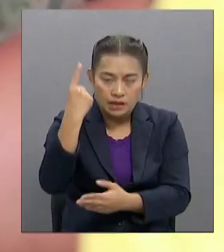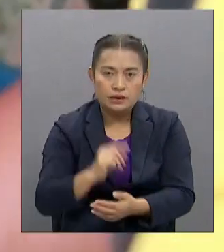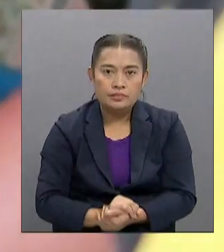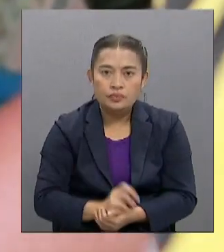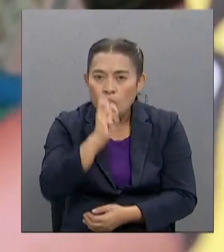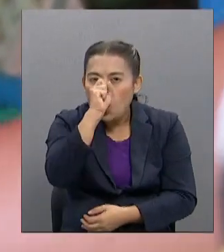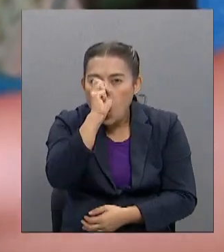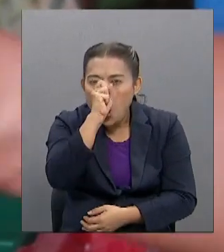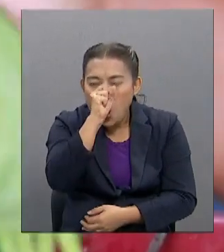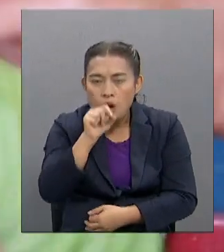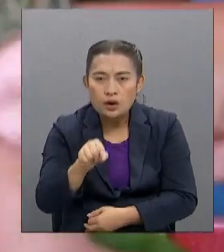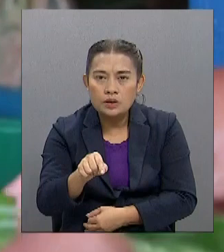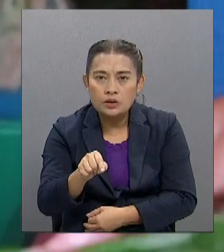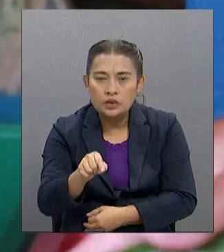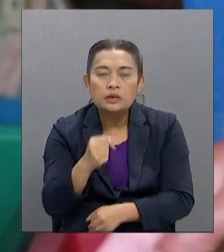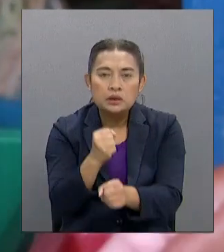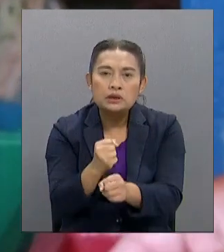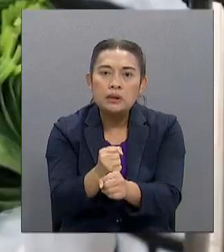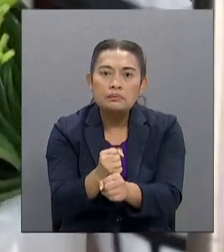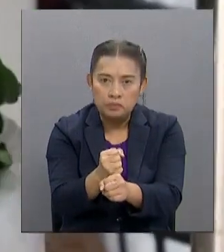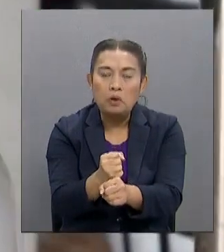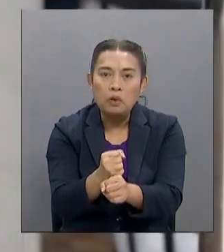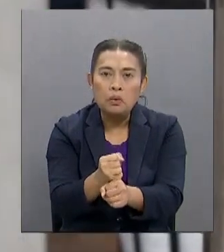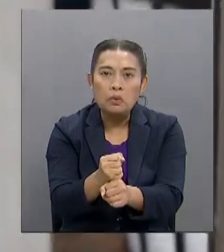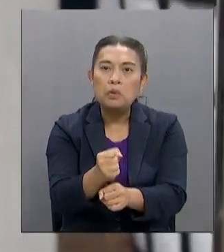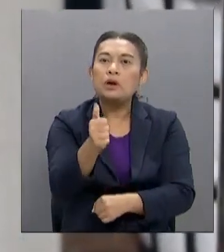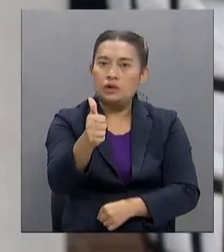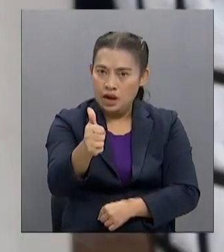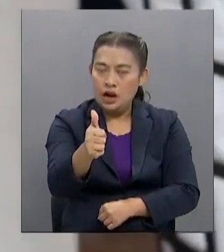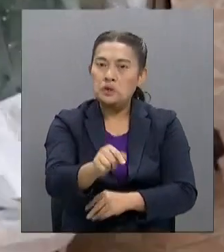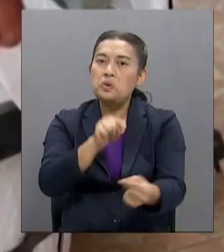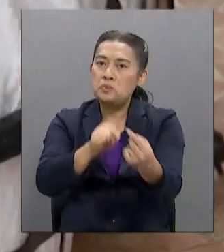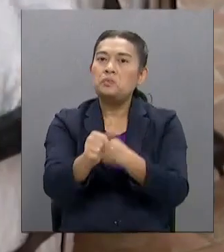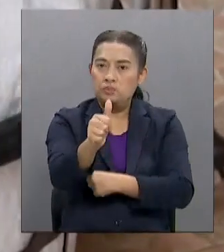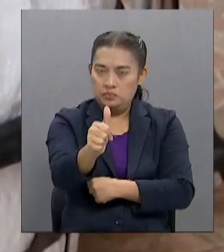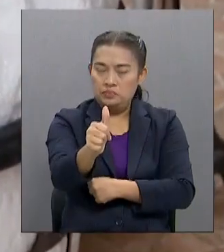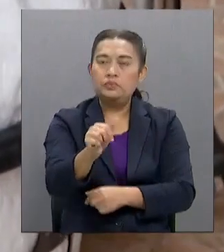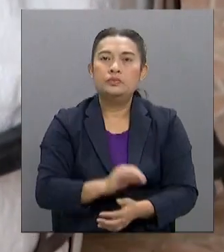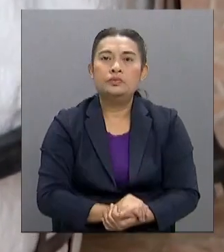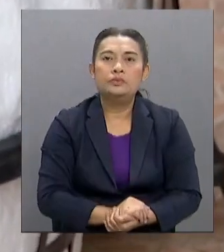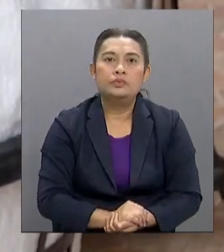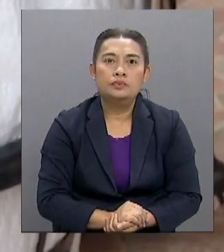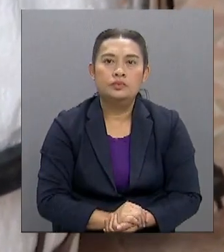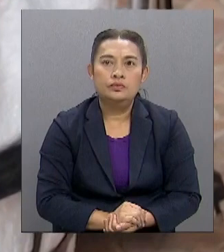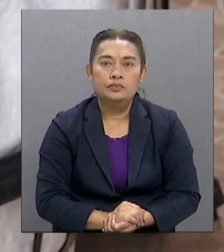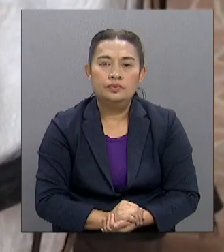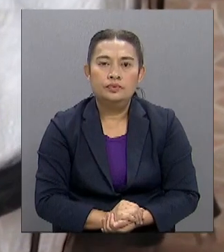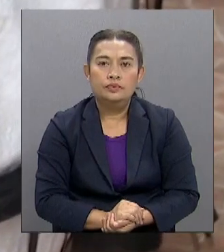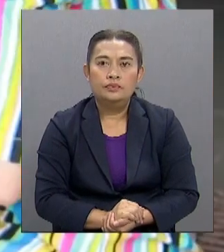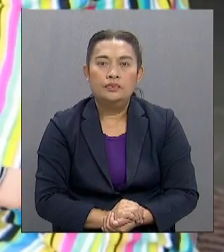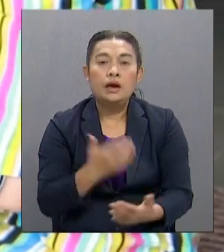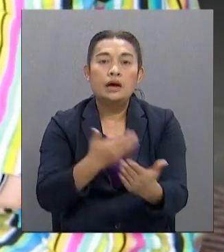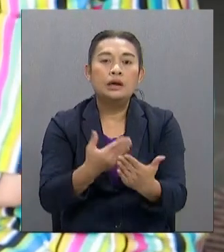องที่ได้ผลแล้วก็มันคุ้มกับจุดคุ้มทุนเราสามารถมีกำ